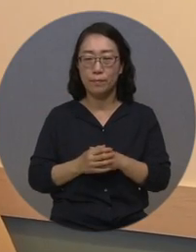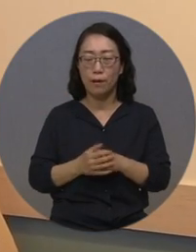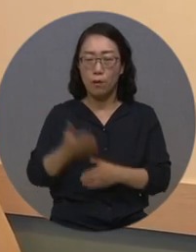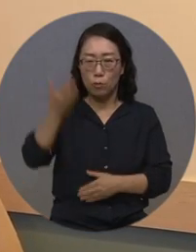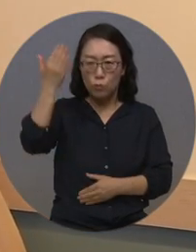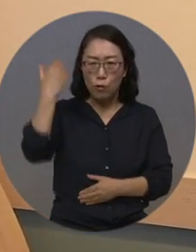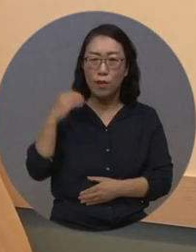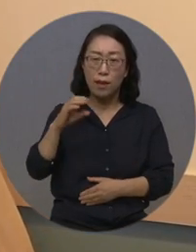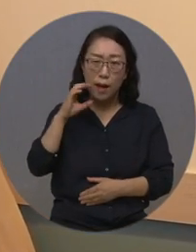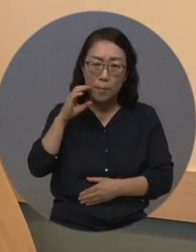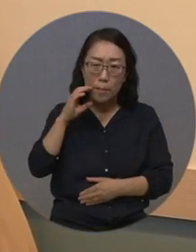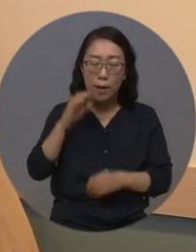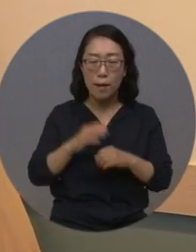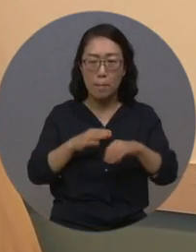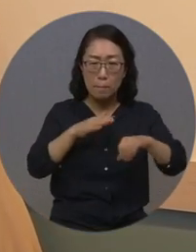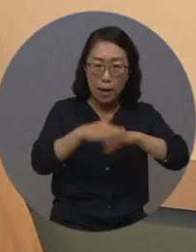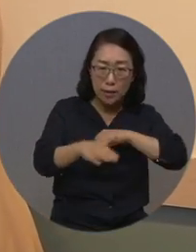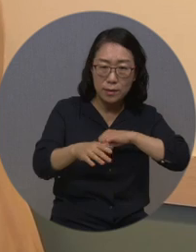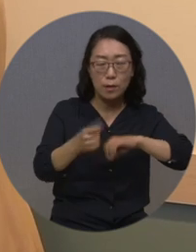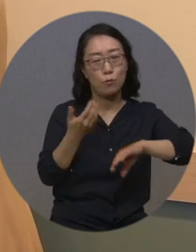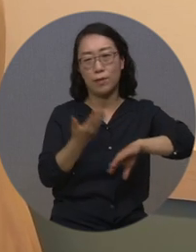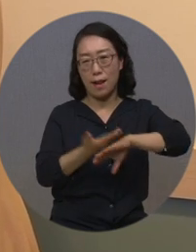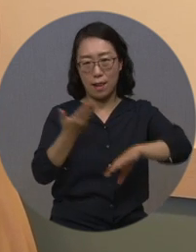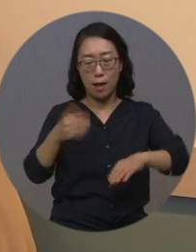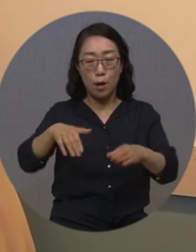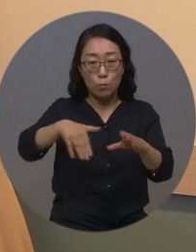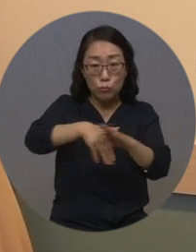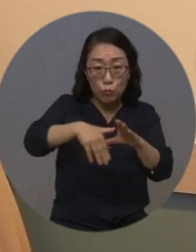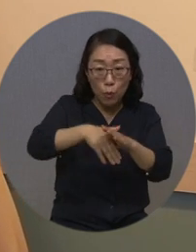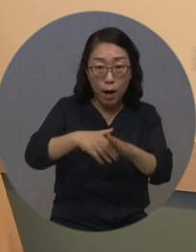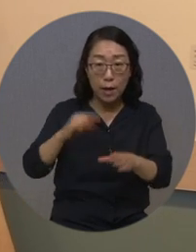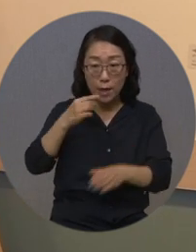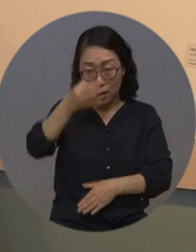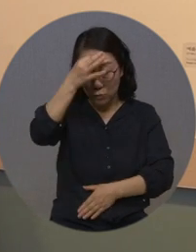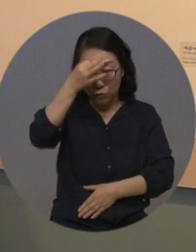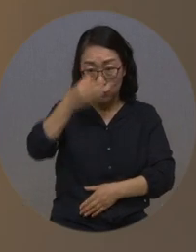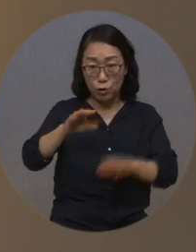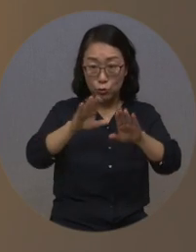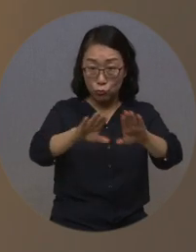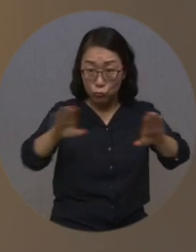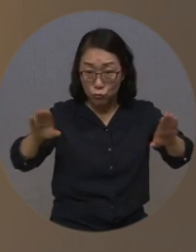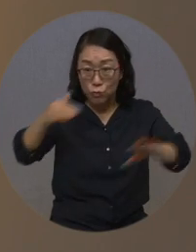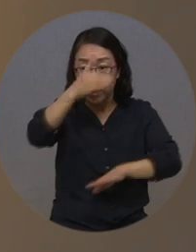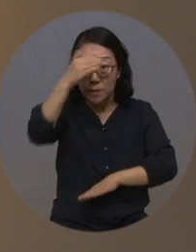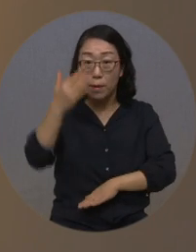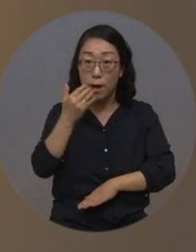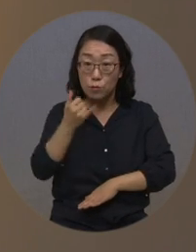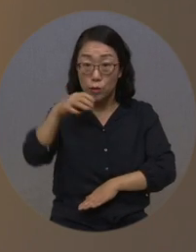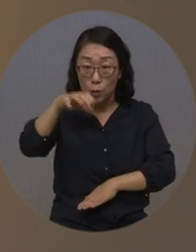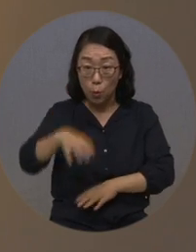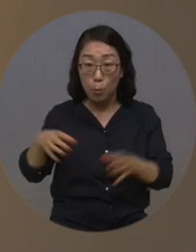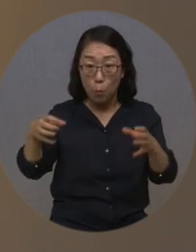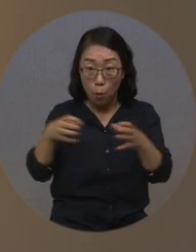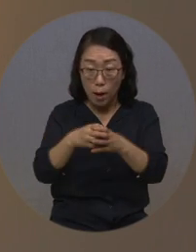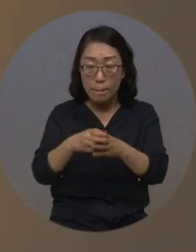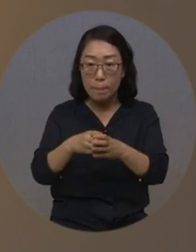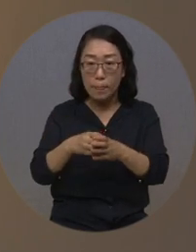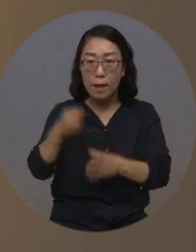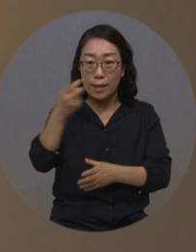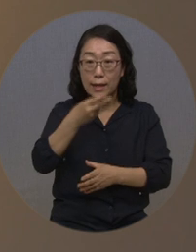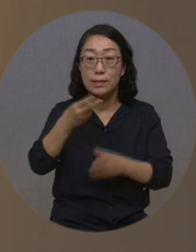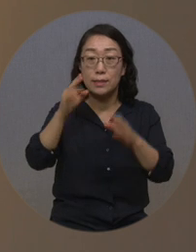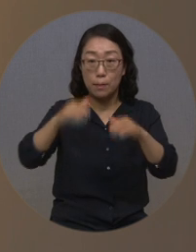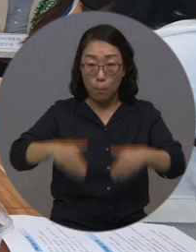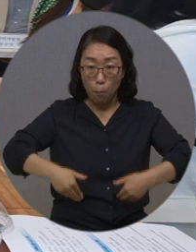기존 카페 운영 틀에서 벗어나 문화예술 작품을 전시할 수 있는 복합문화 공간인 다시봄